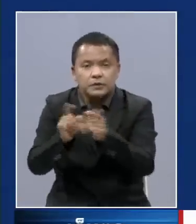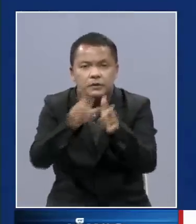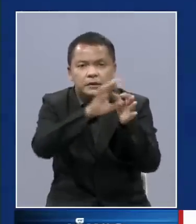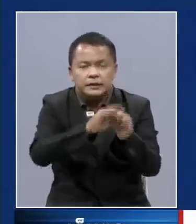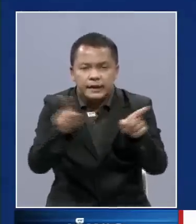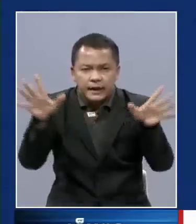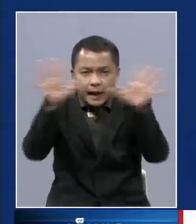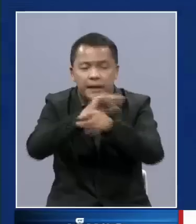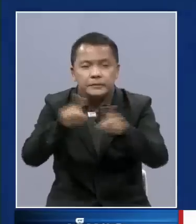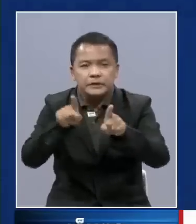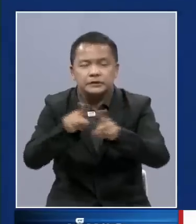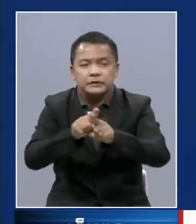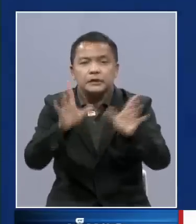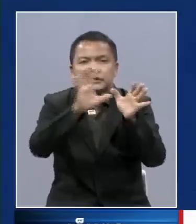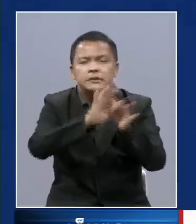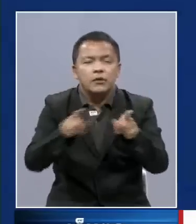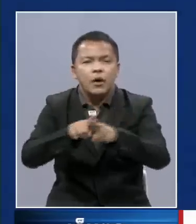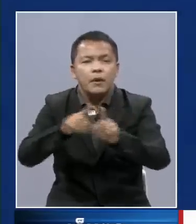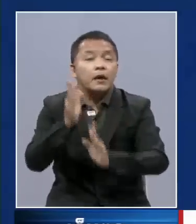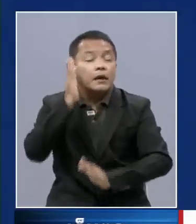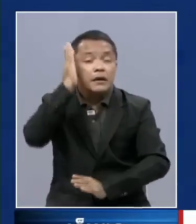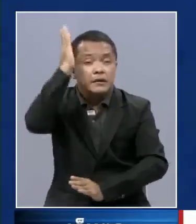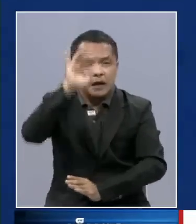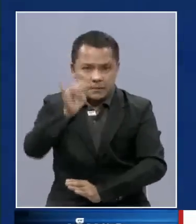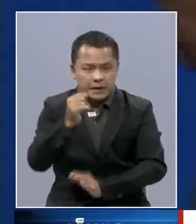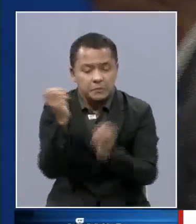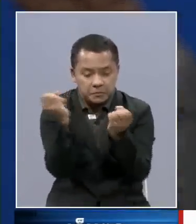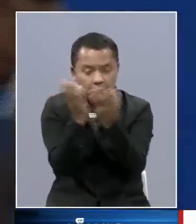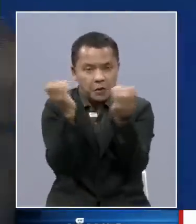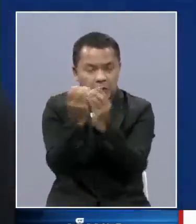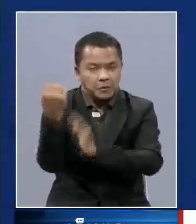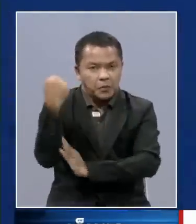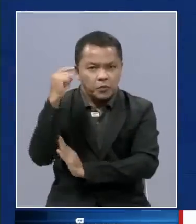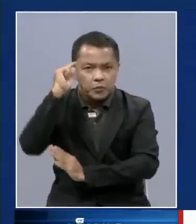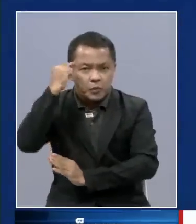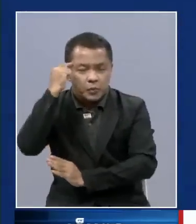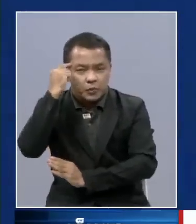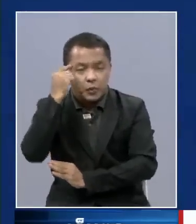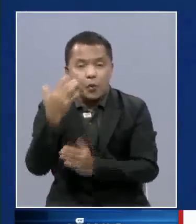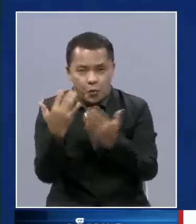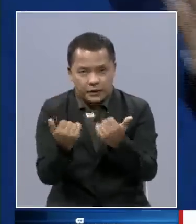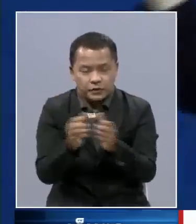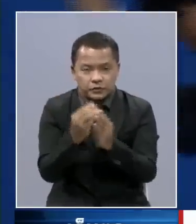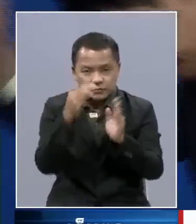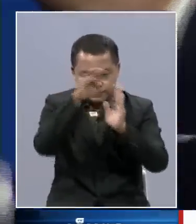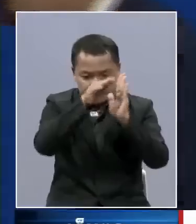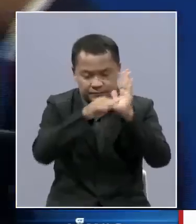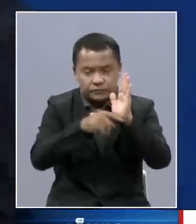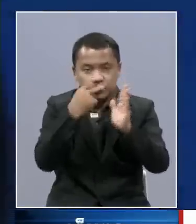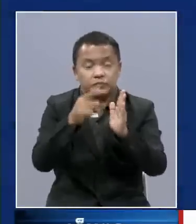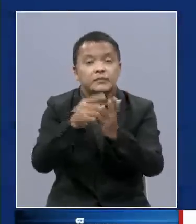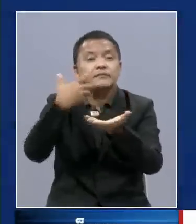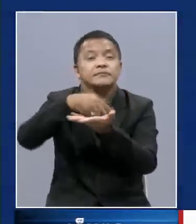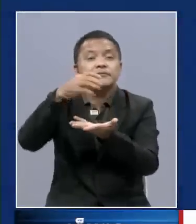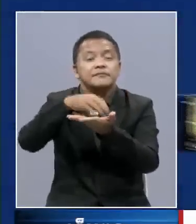ที่มันเคียงกันขนาดนี้มันจะส่อความทวีความรุนแรงมากขึ้นด้วยหรือเปล่า คือตอนนี้ถ้าไล่เรียงจากที่เราเ